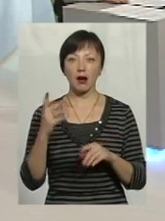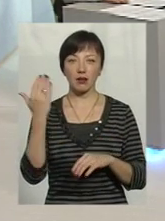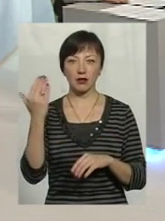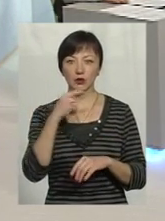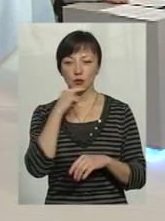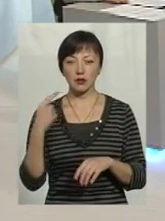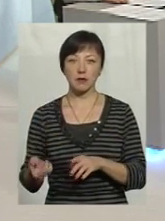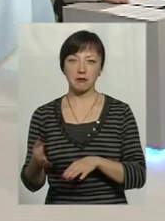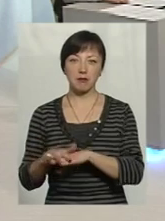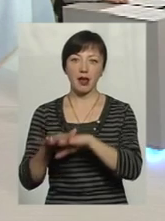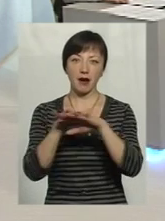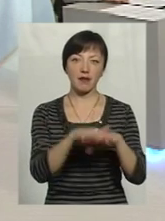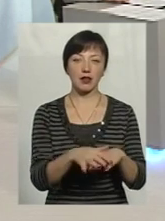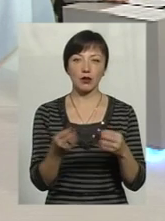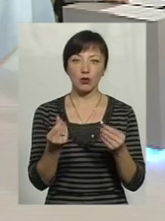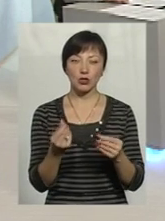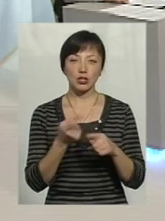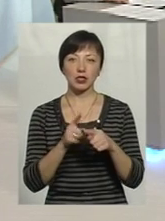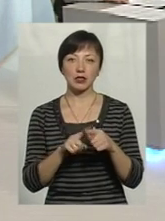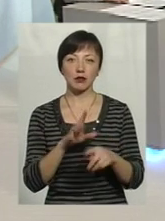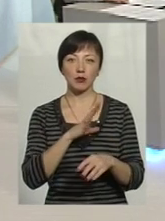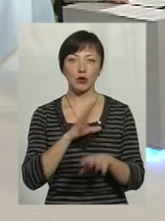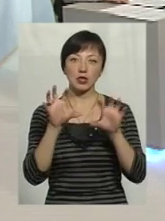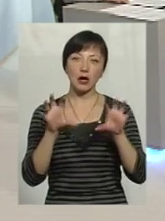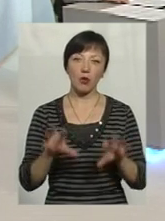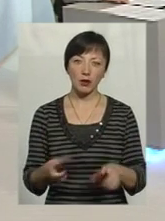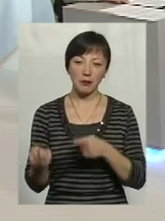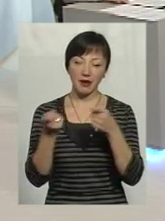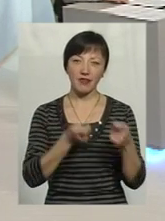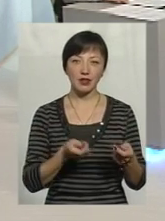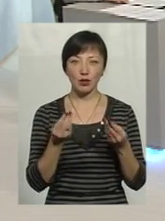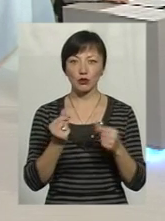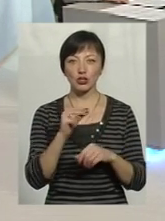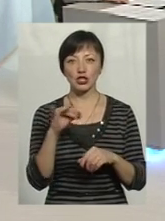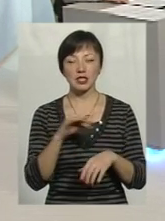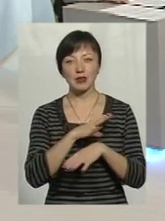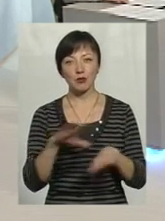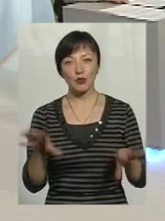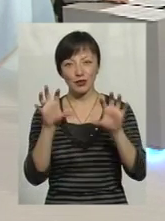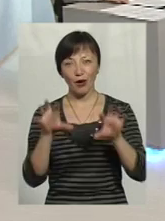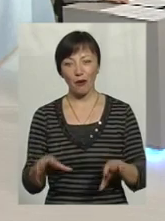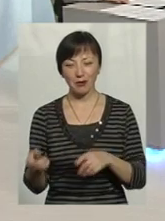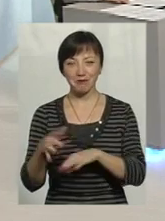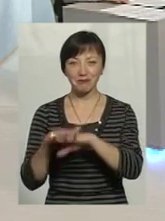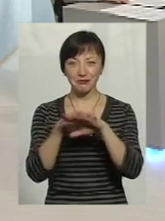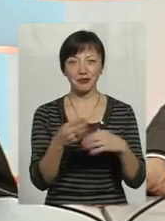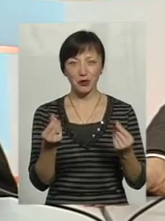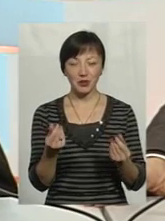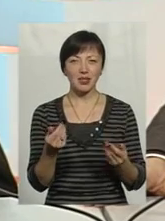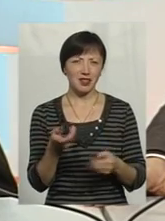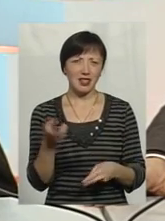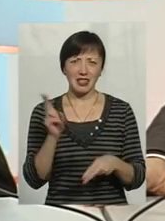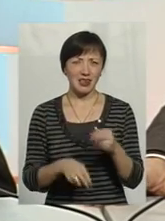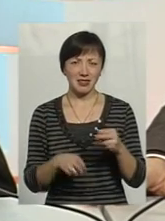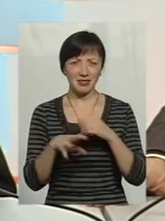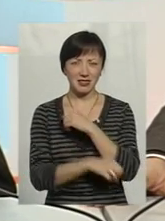ці кошти, чи вони перевозилися, чи це було легальне перевезення коштів, чи це не було легальне перевезення коштів. Знаєте, кінець кінцем це